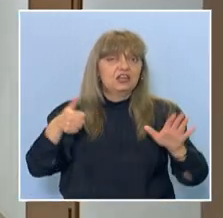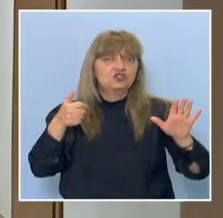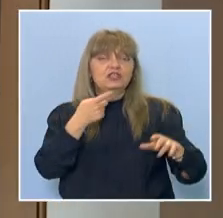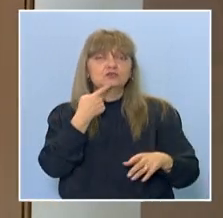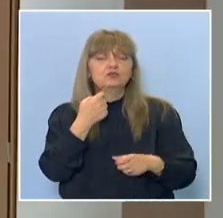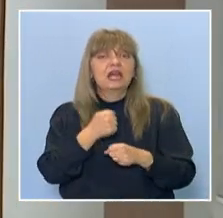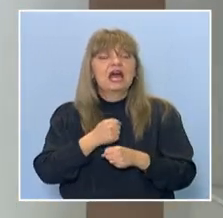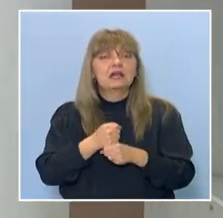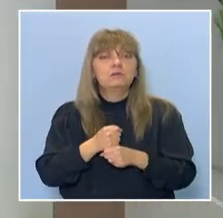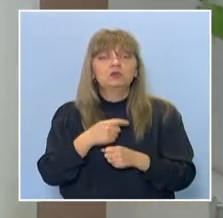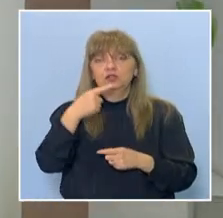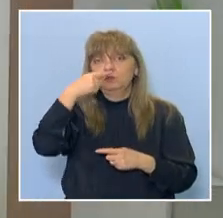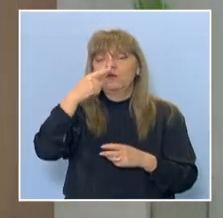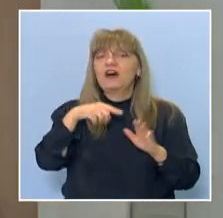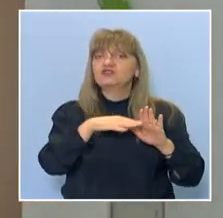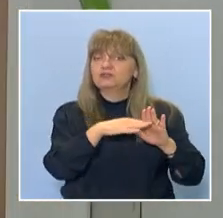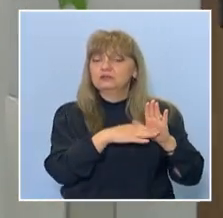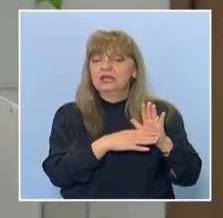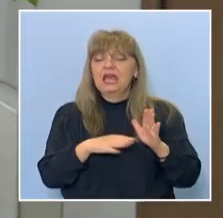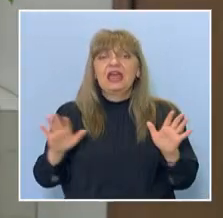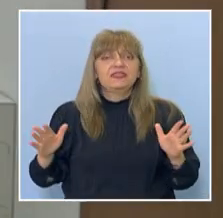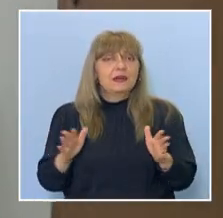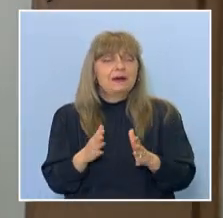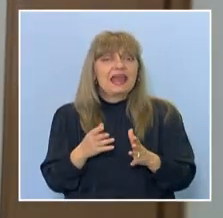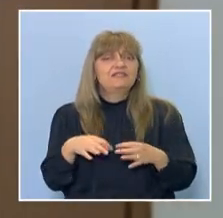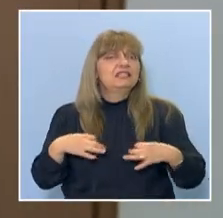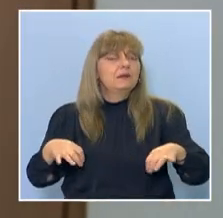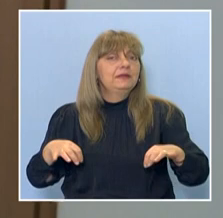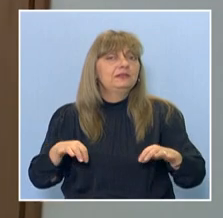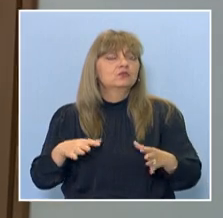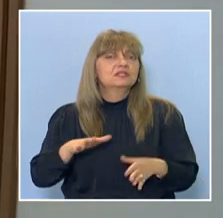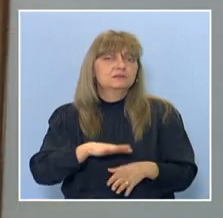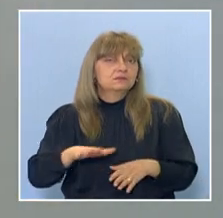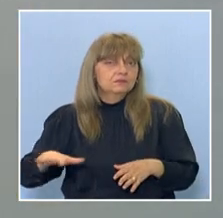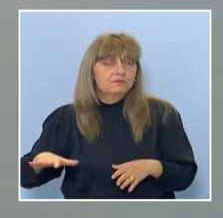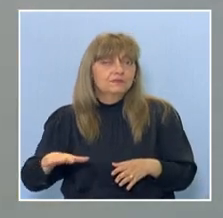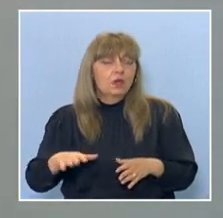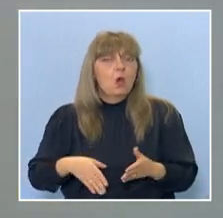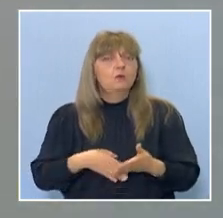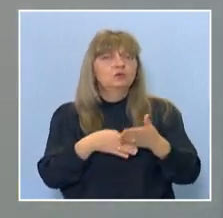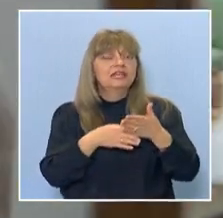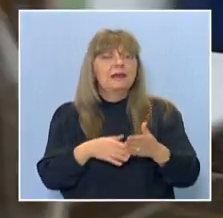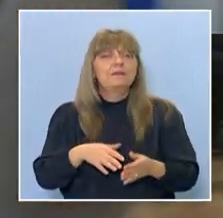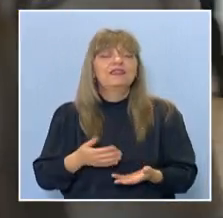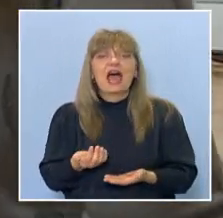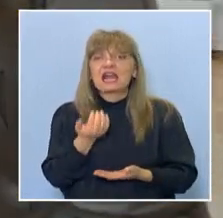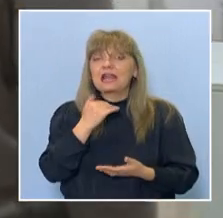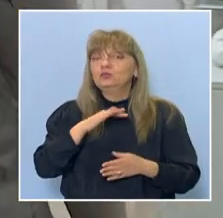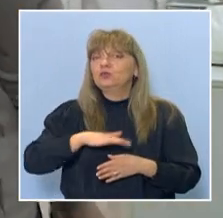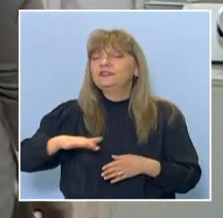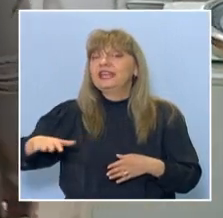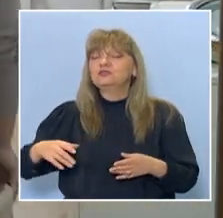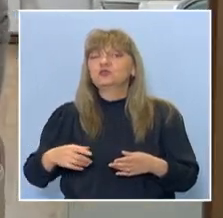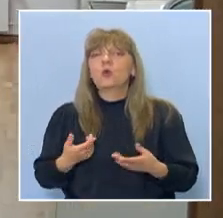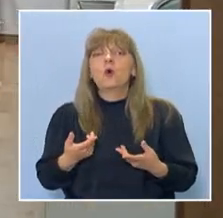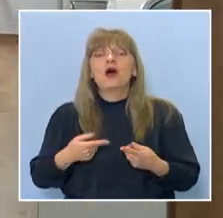по приоритетите. Намаляване на бедността сред децата, подкрепа на ранното детско развитие, ограничаване на бедността